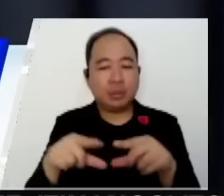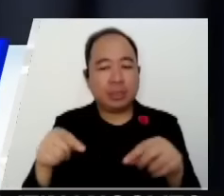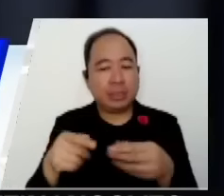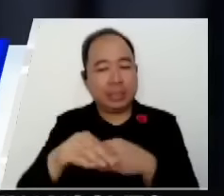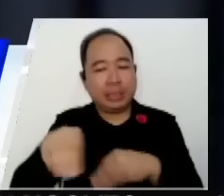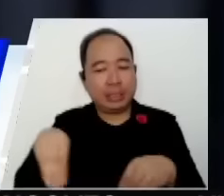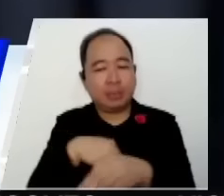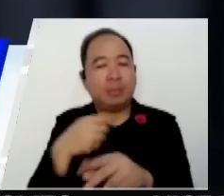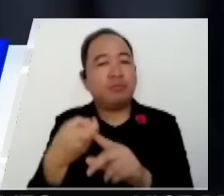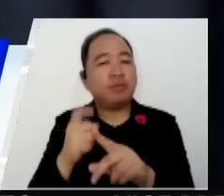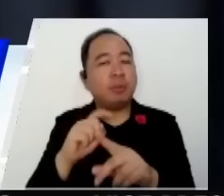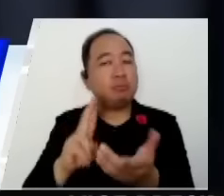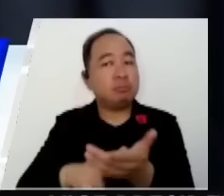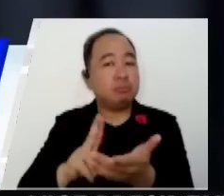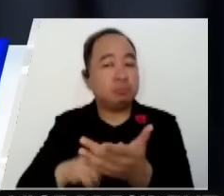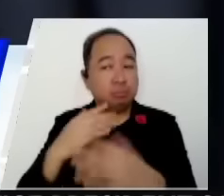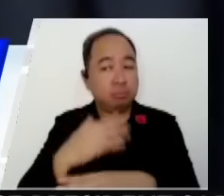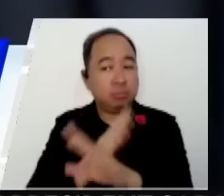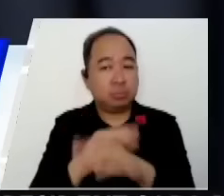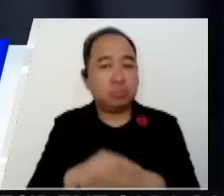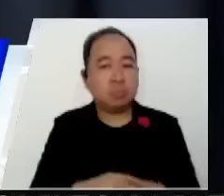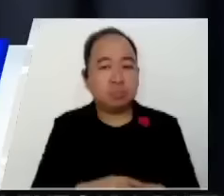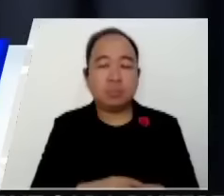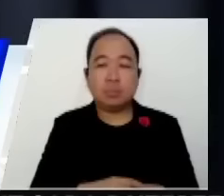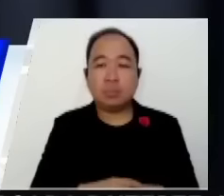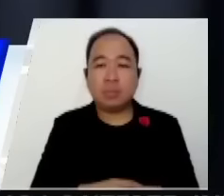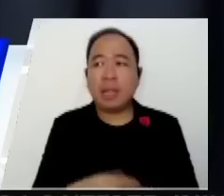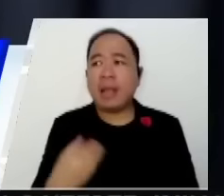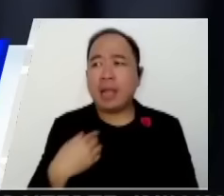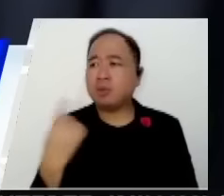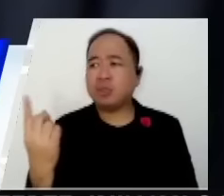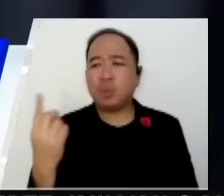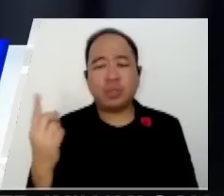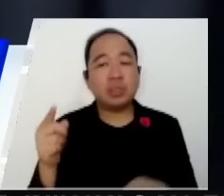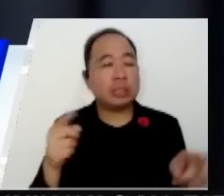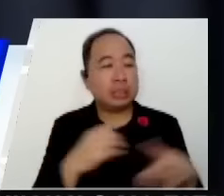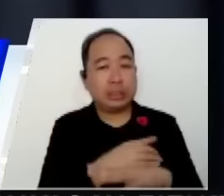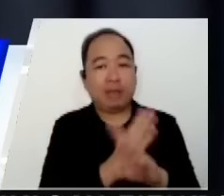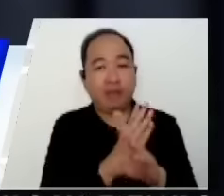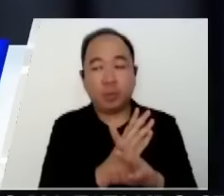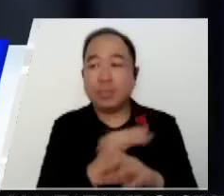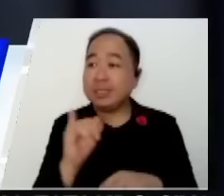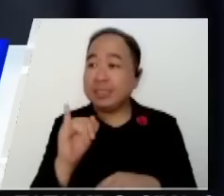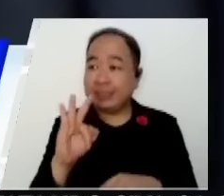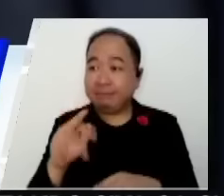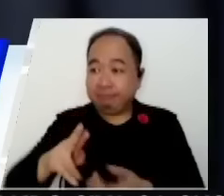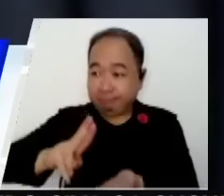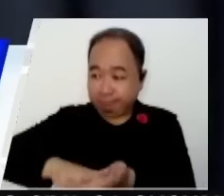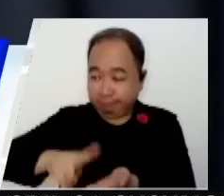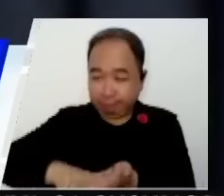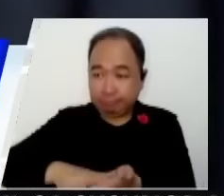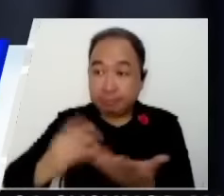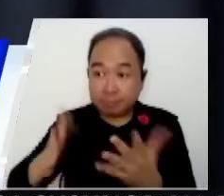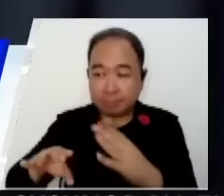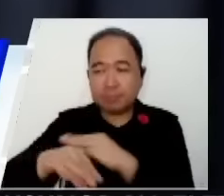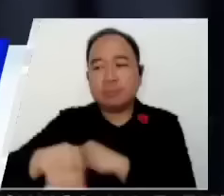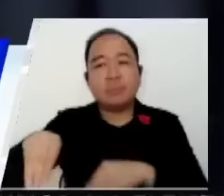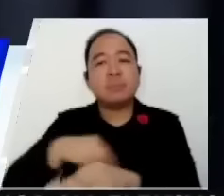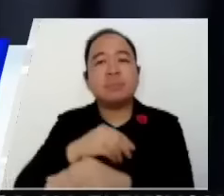Merong nag-i-issue ng sa Davao City, pipirma sila, nag-i-issuehan sila